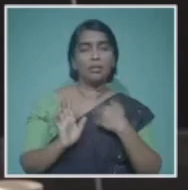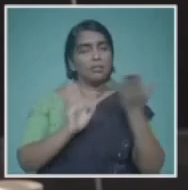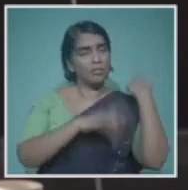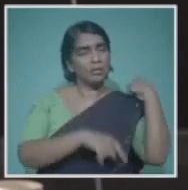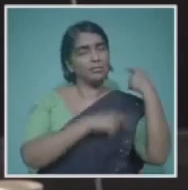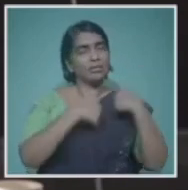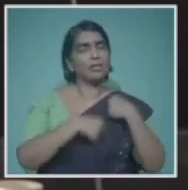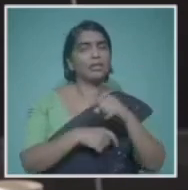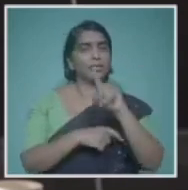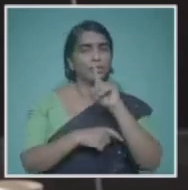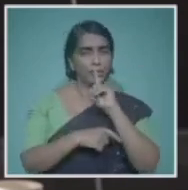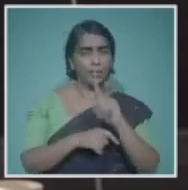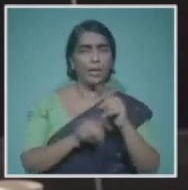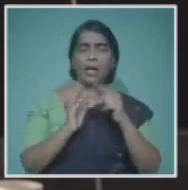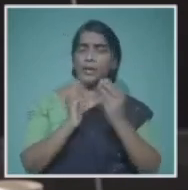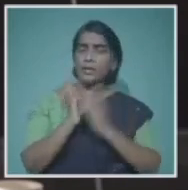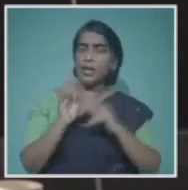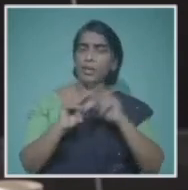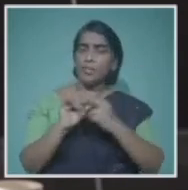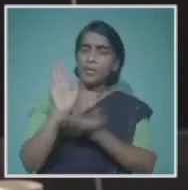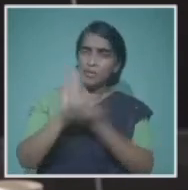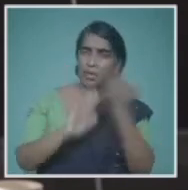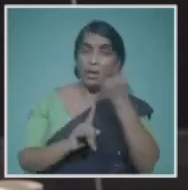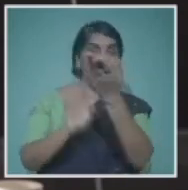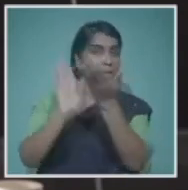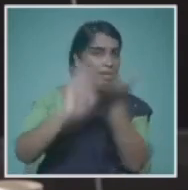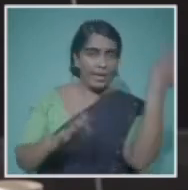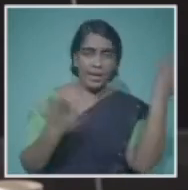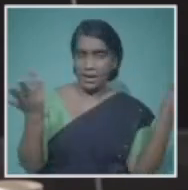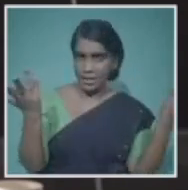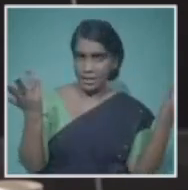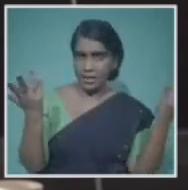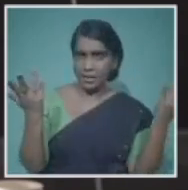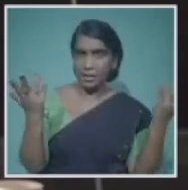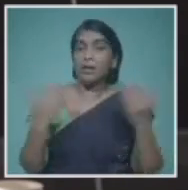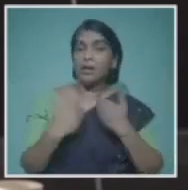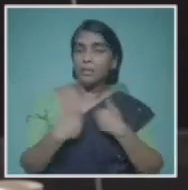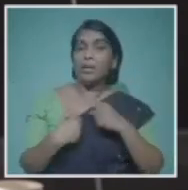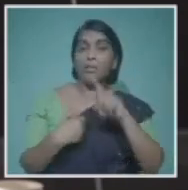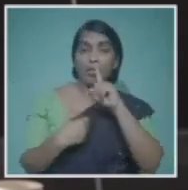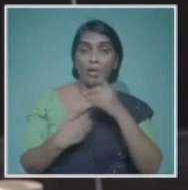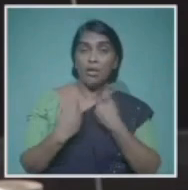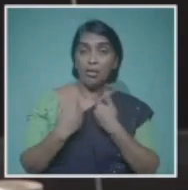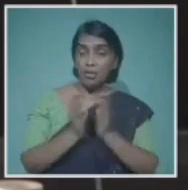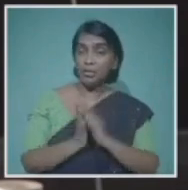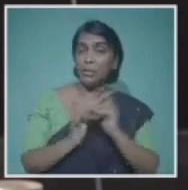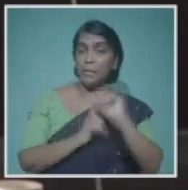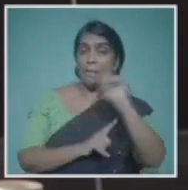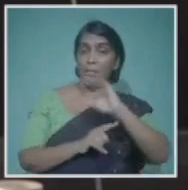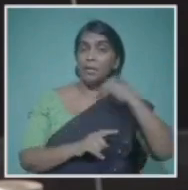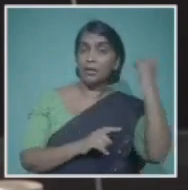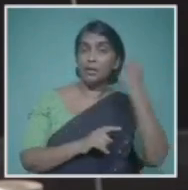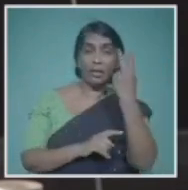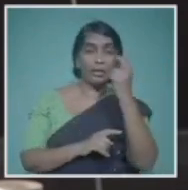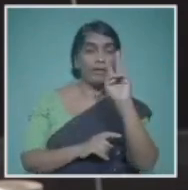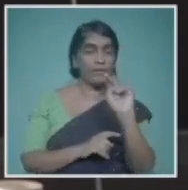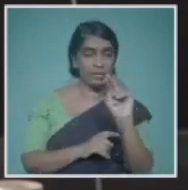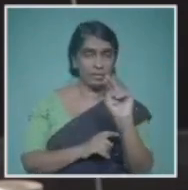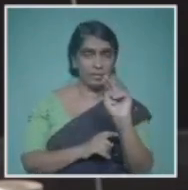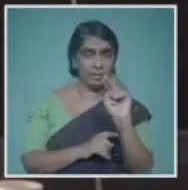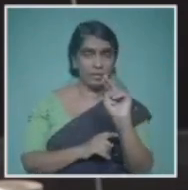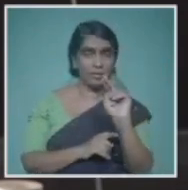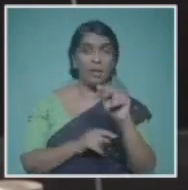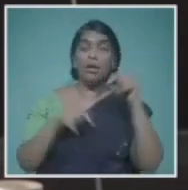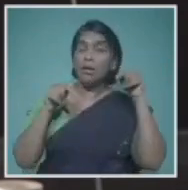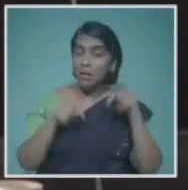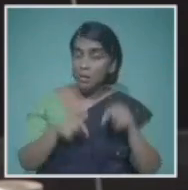ඉඳන් කිව්වා IMF එකට යන්න කියලා. ඕගොල්ලෝ ගියේ නැහැ. මම කිව්වේ මගේ පළවෙනි පාර්ලිමේන්තු කතාවේ 2020.